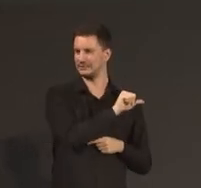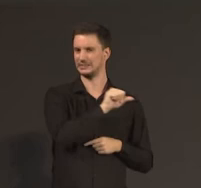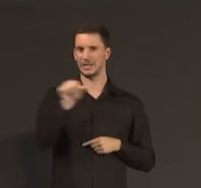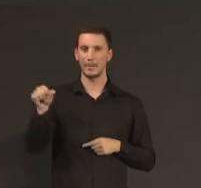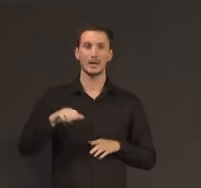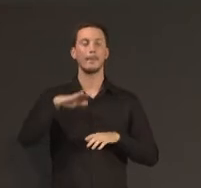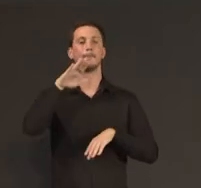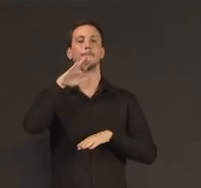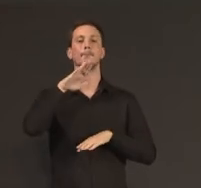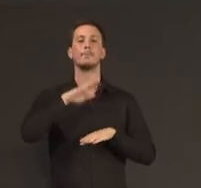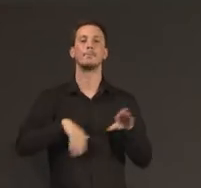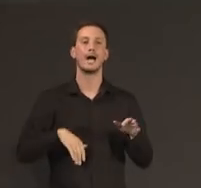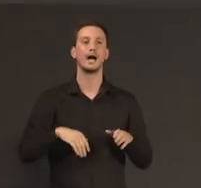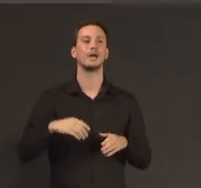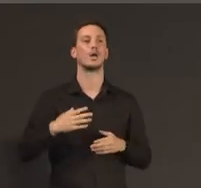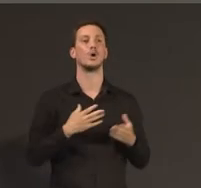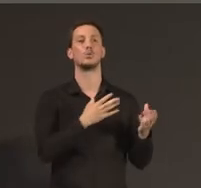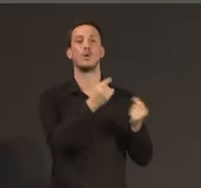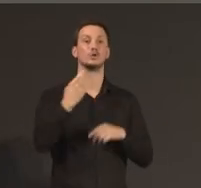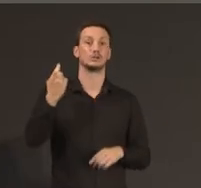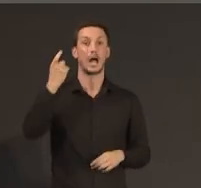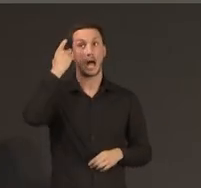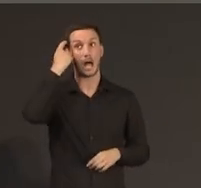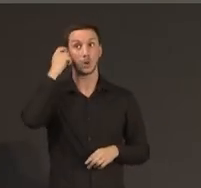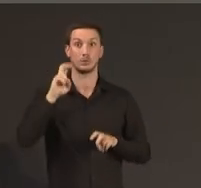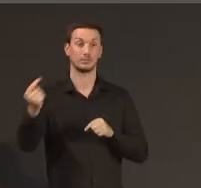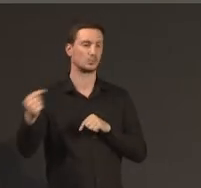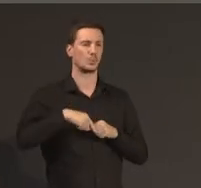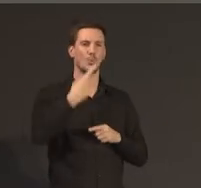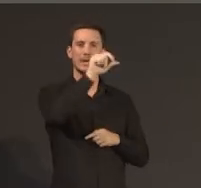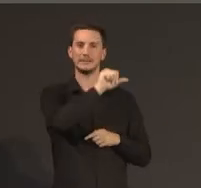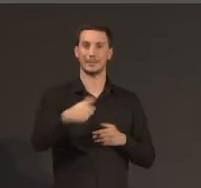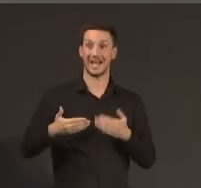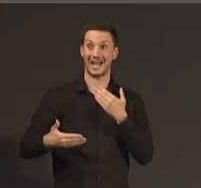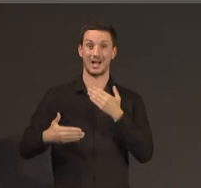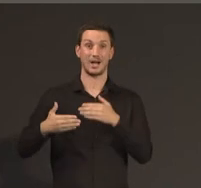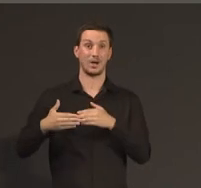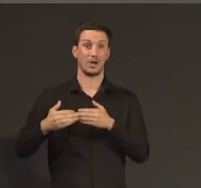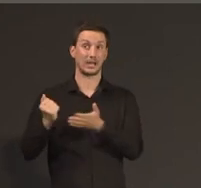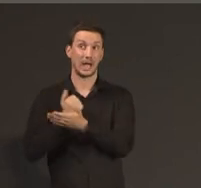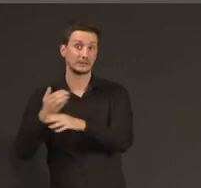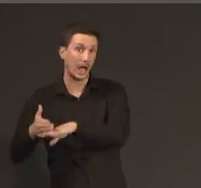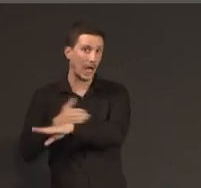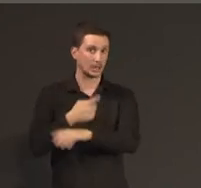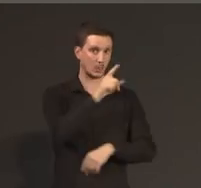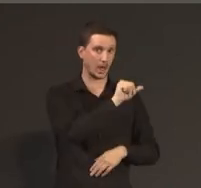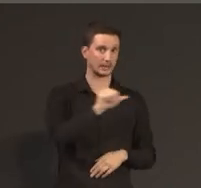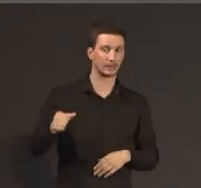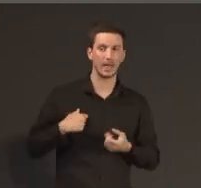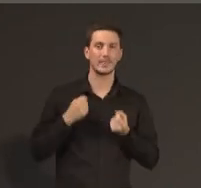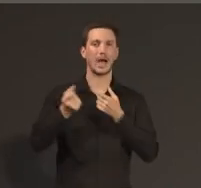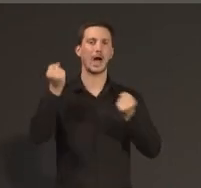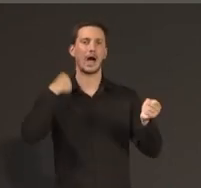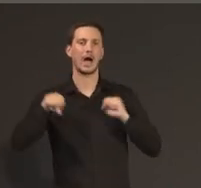per ajudar els i les estudiants que aterrin a l'UPF durant una setmana, abans de començar classes, una setmana amb activitats